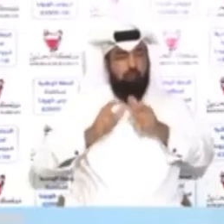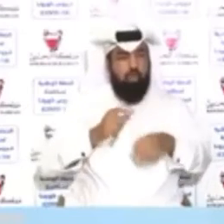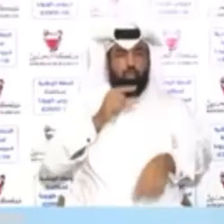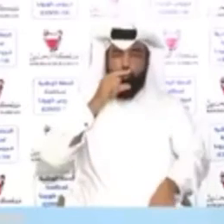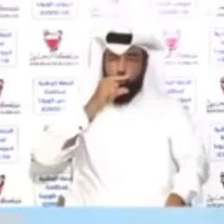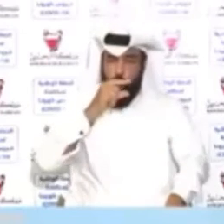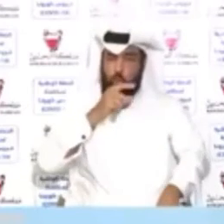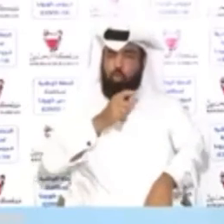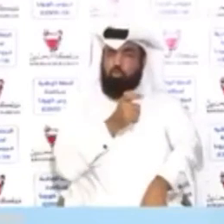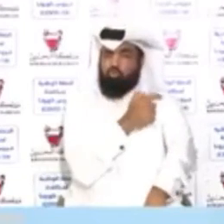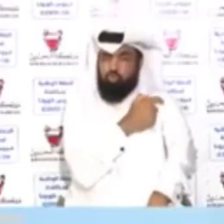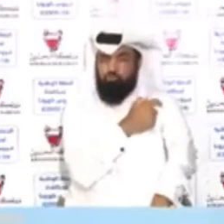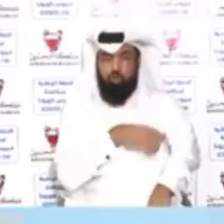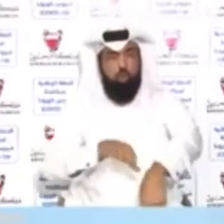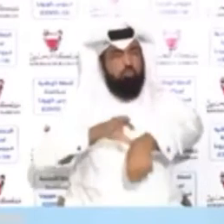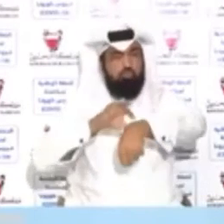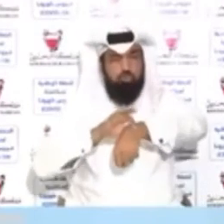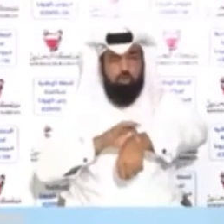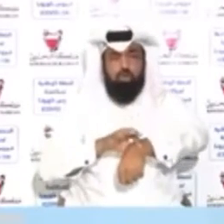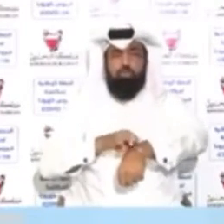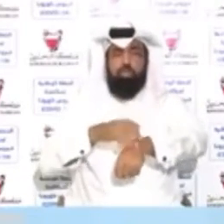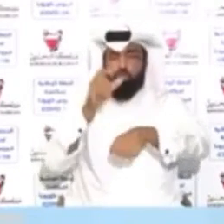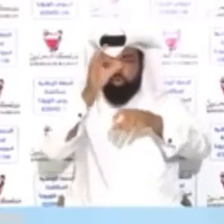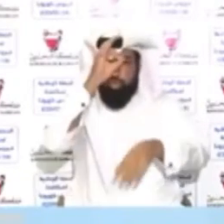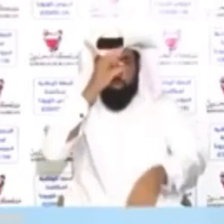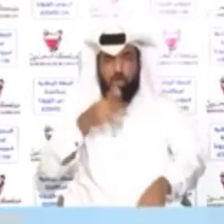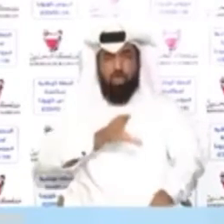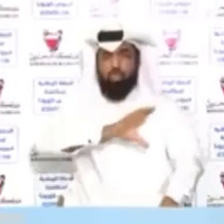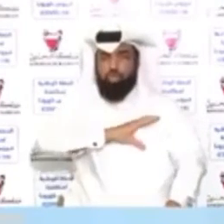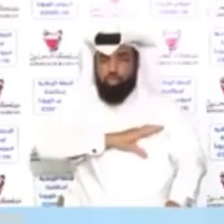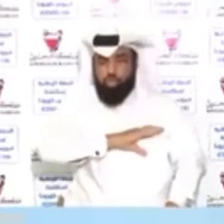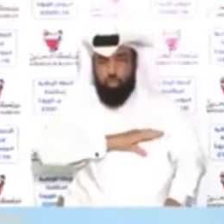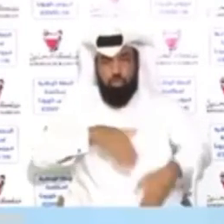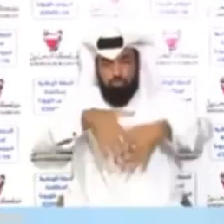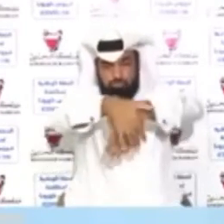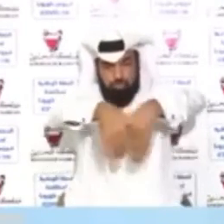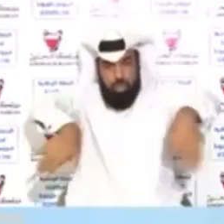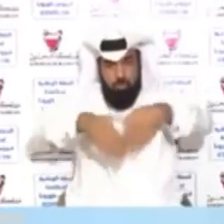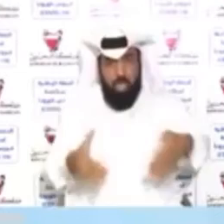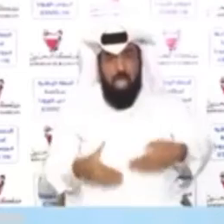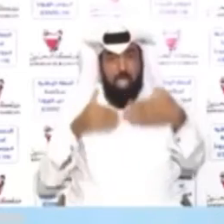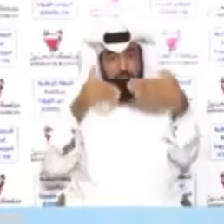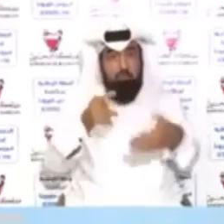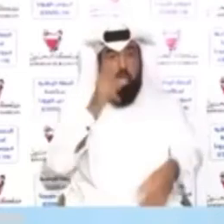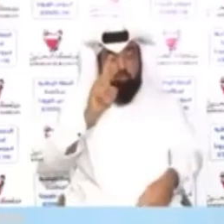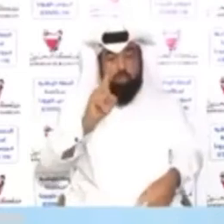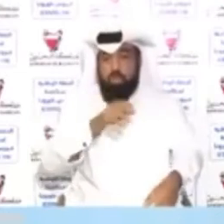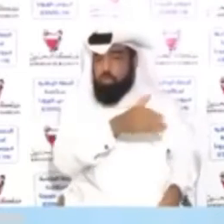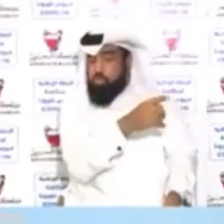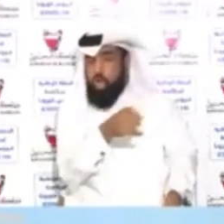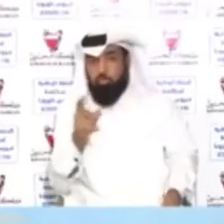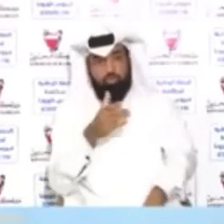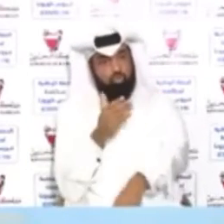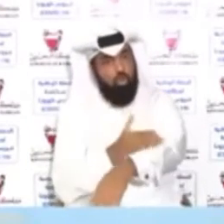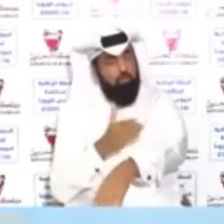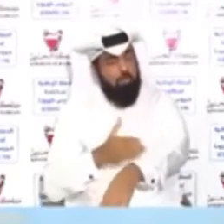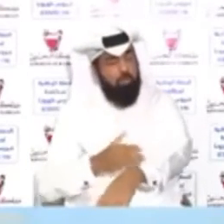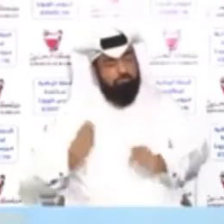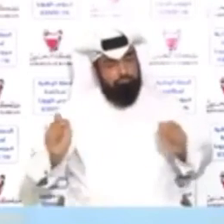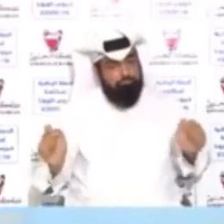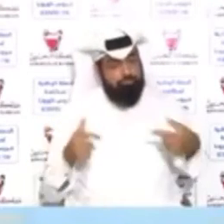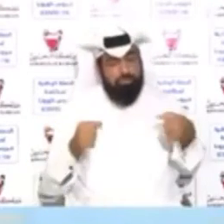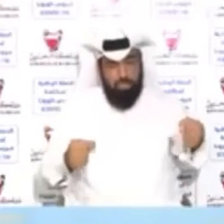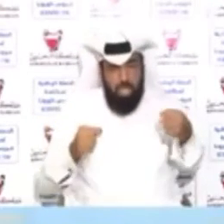الساعة لضمان وللحفاظ على صحة المواطنين والمقيمين، واللي هي أولوية قصوى للجميع وما في أي تهاون